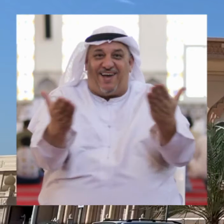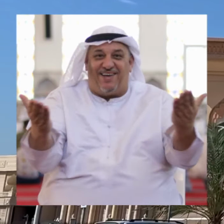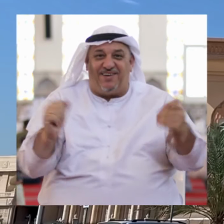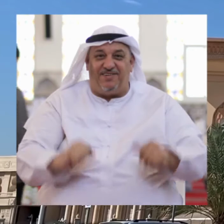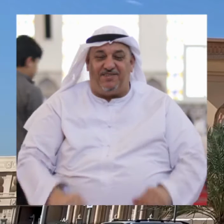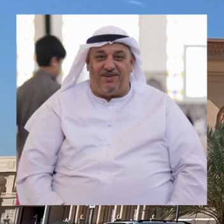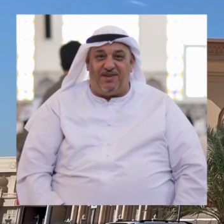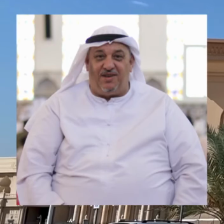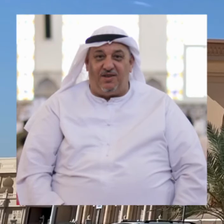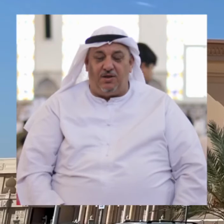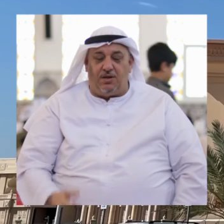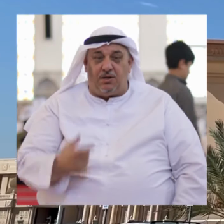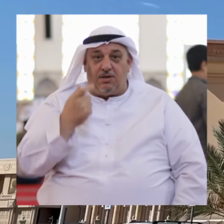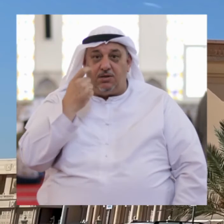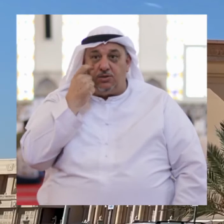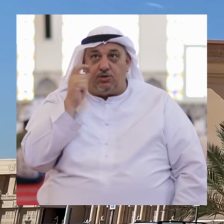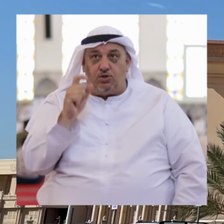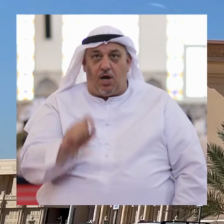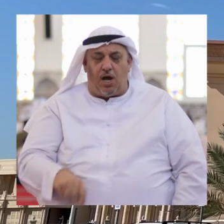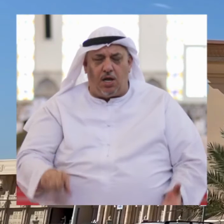وانا اشهد ان